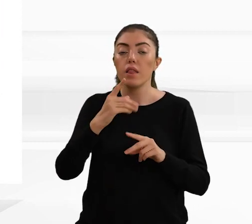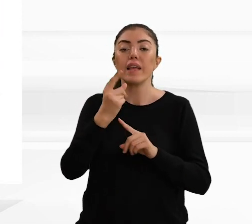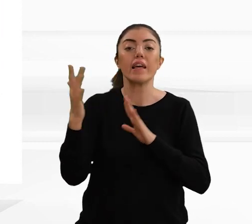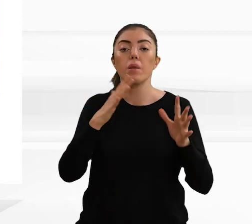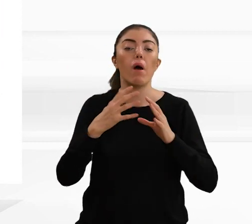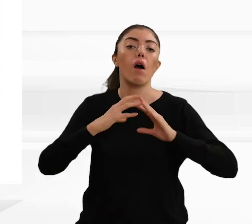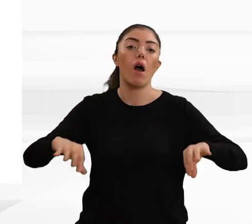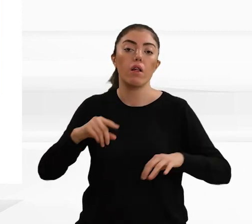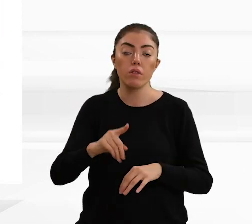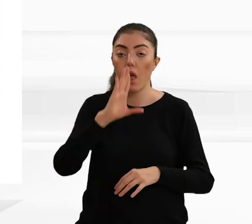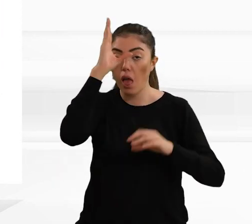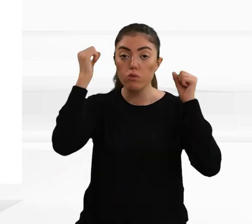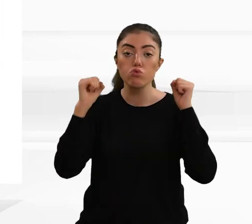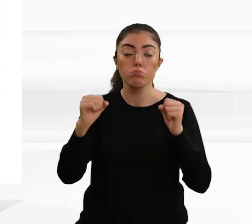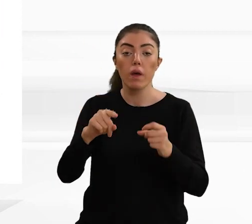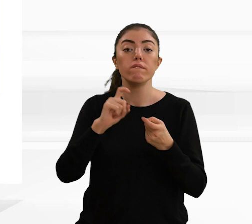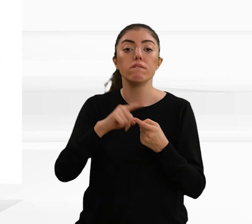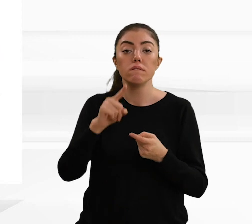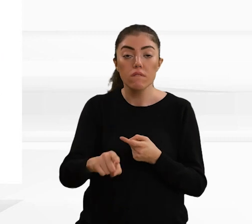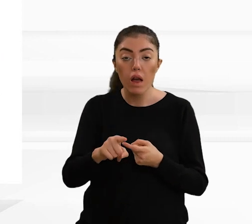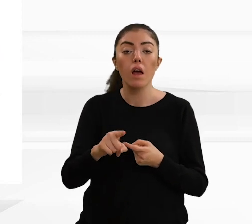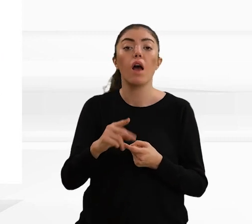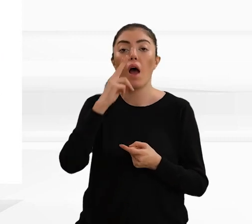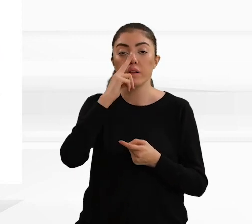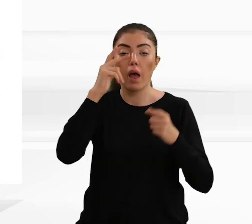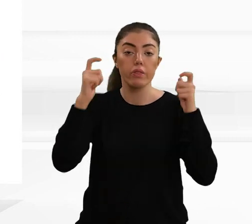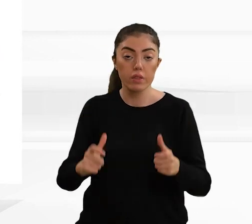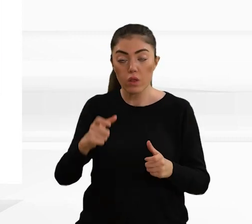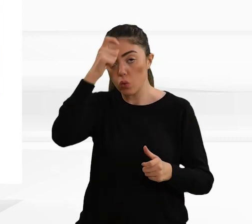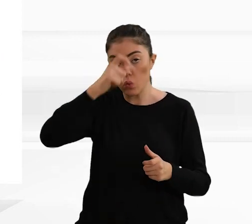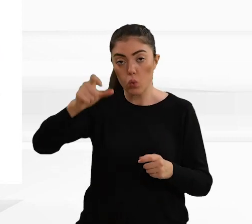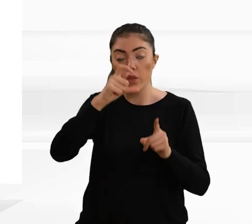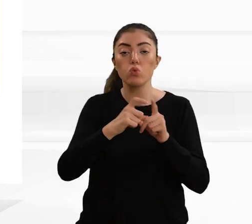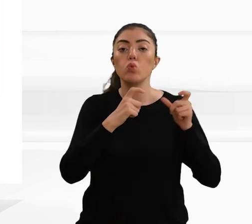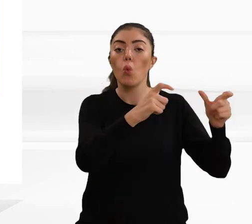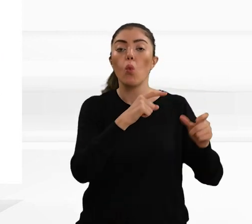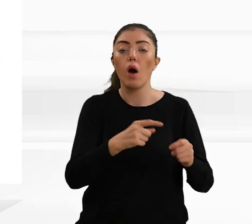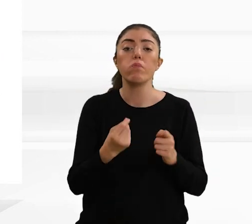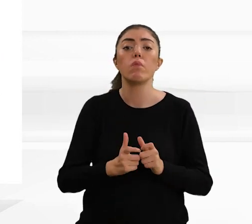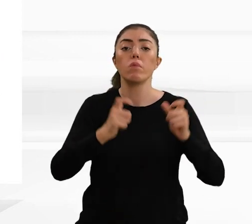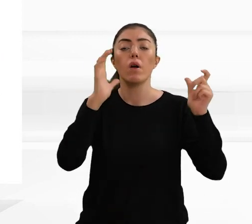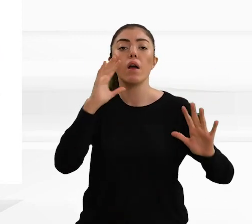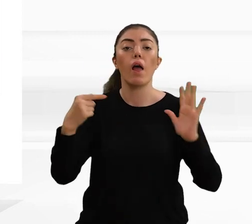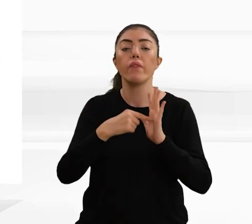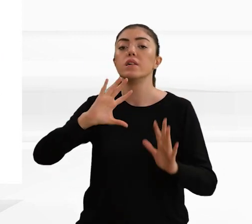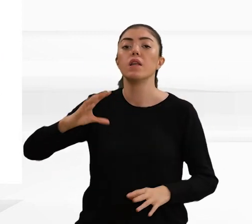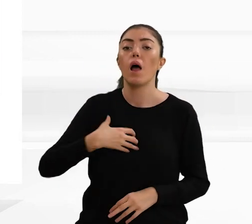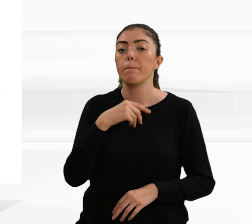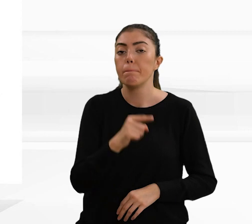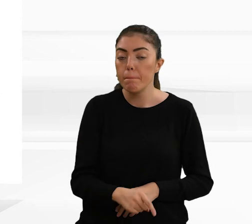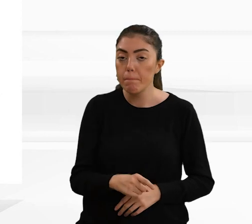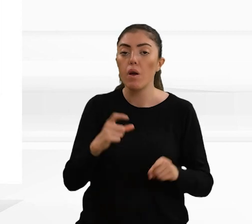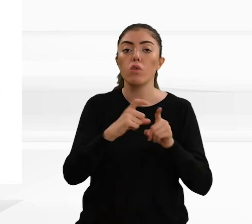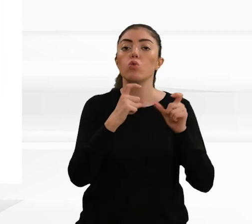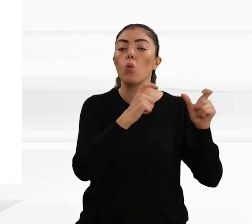ayrılır Erzurum ve Ardahan'da ise Türkiye'nin doğu kesimlerinde geniş bir etki alanına sahip